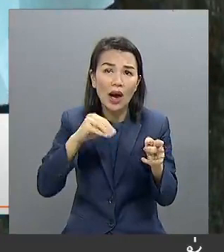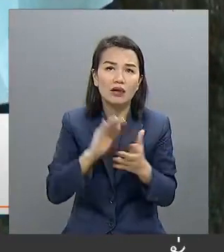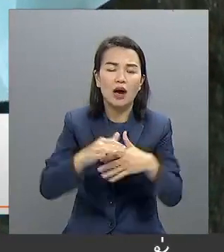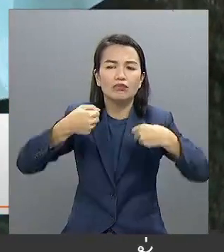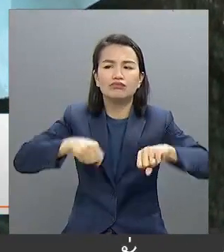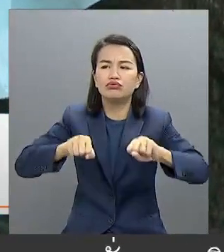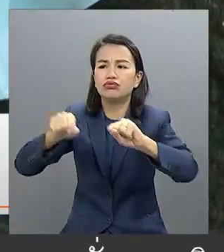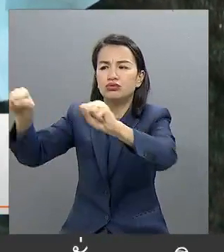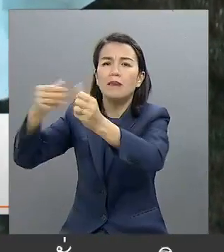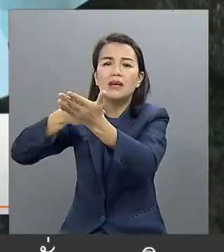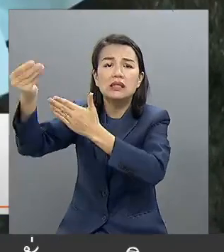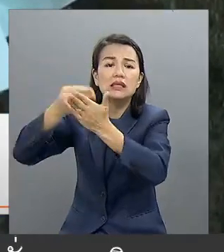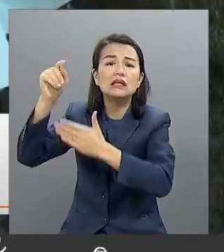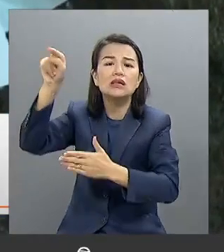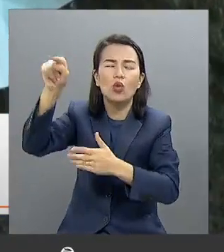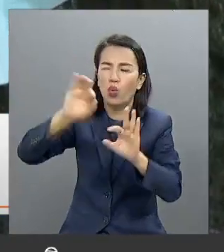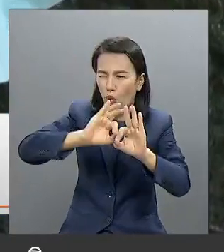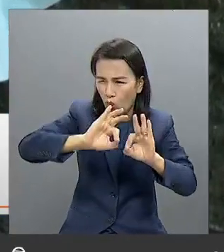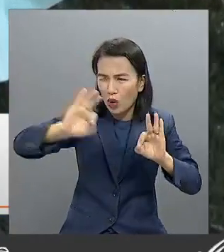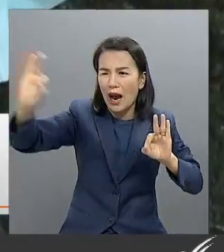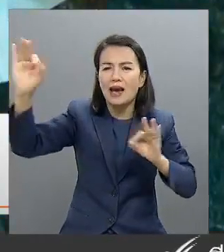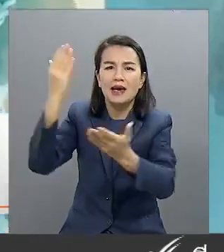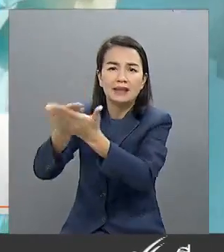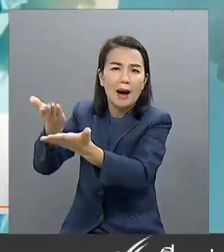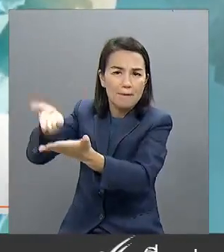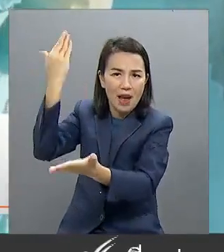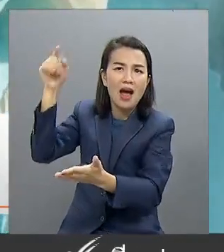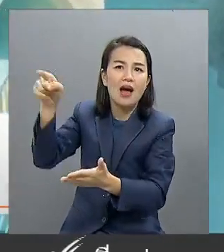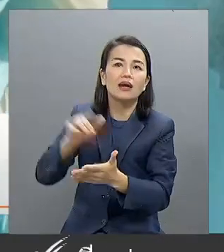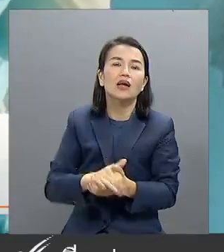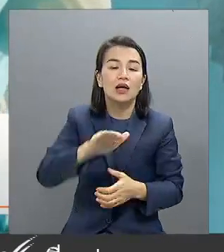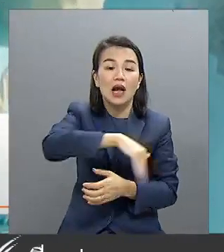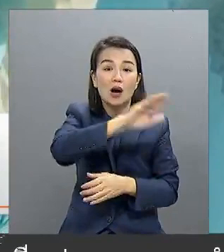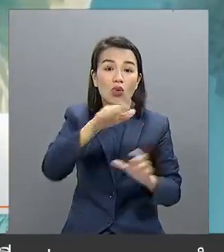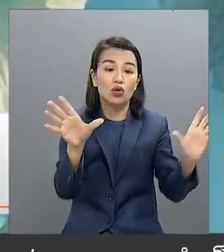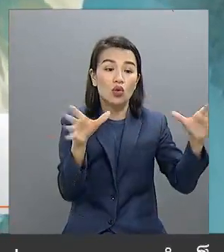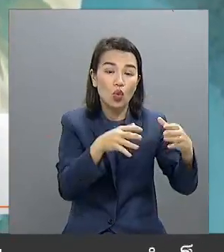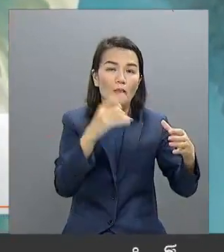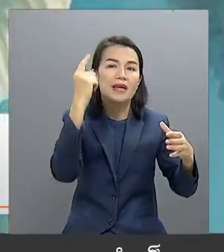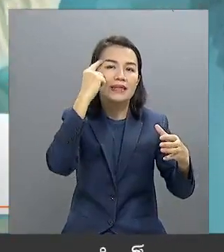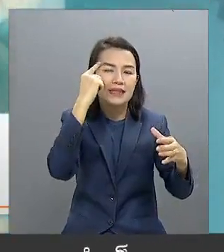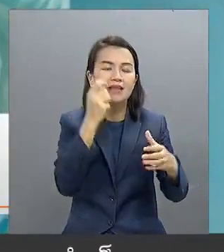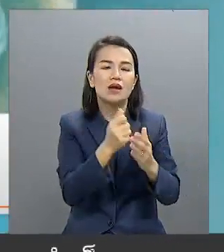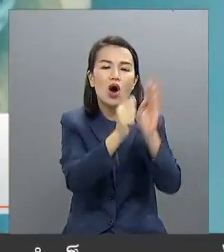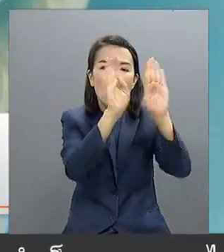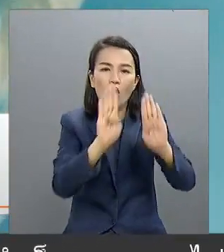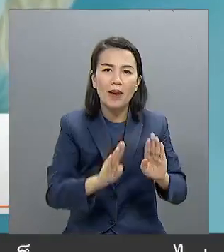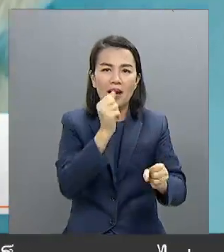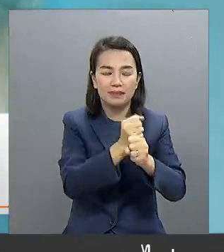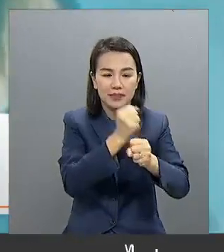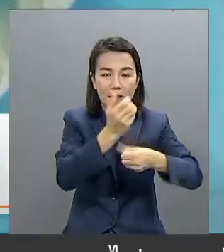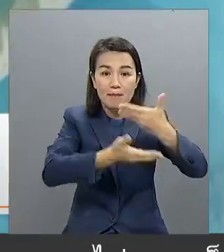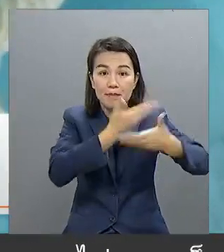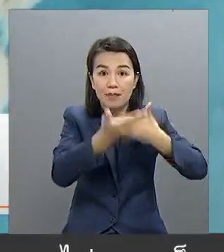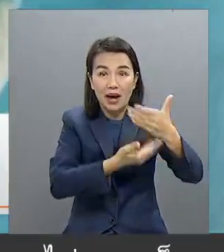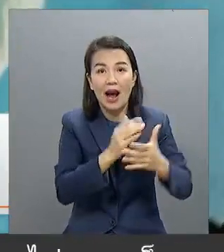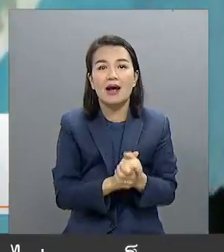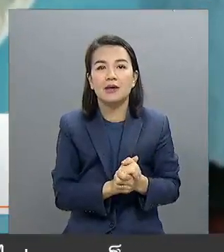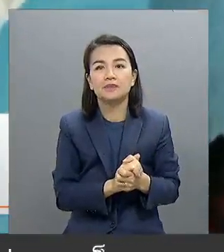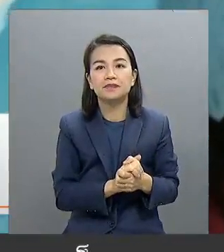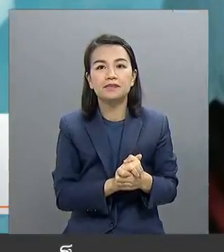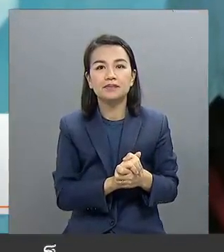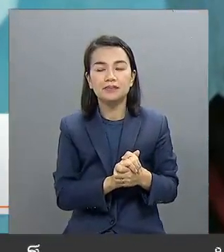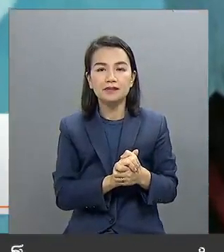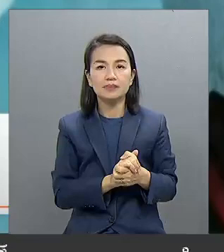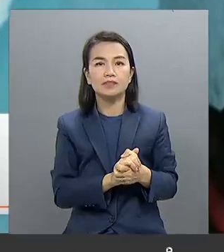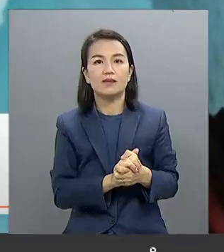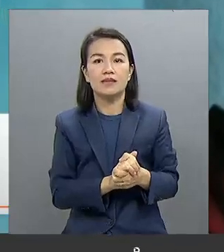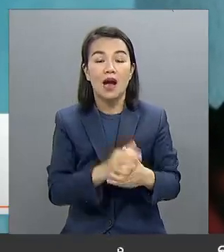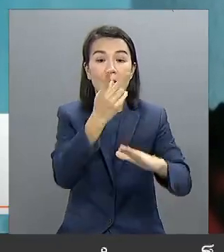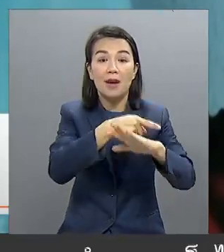ห